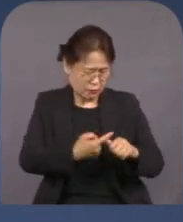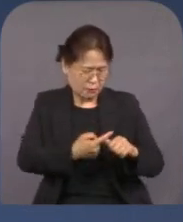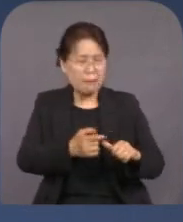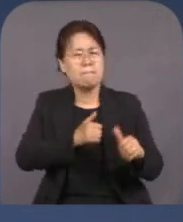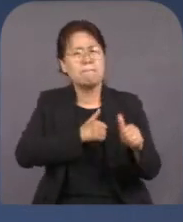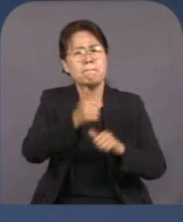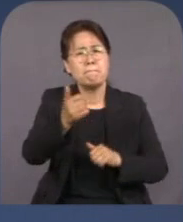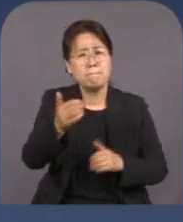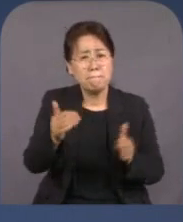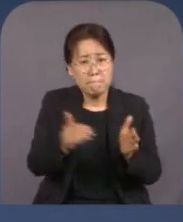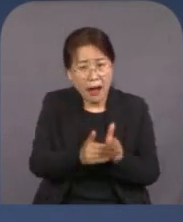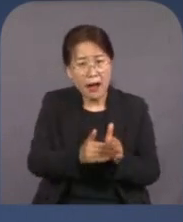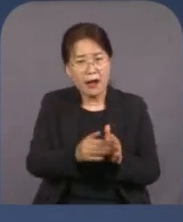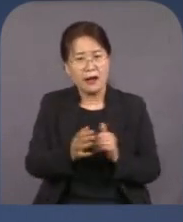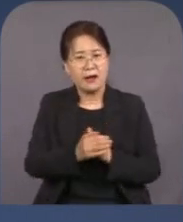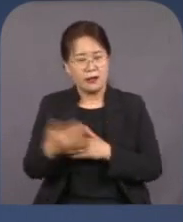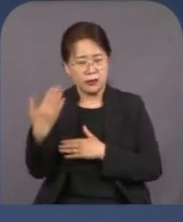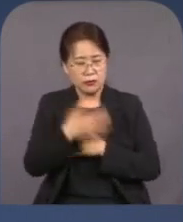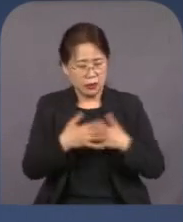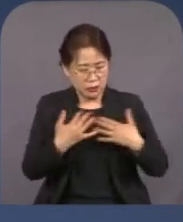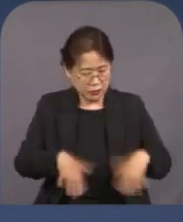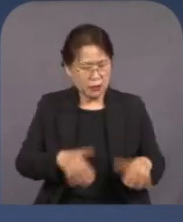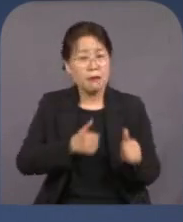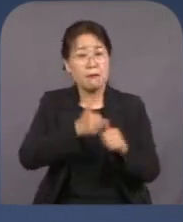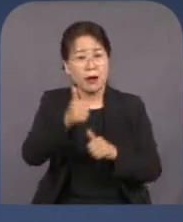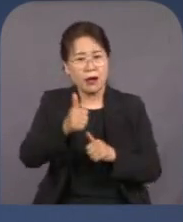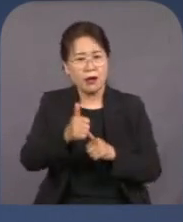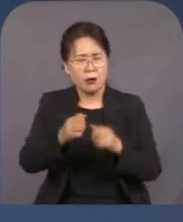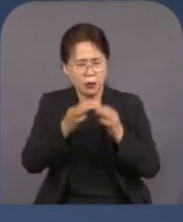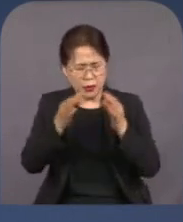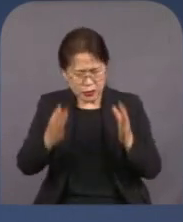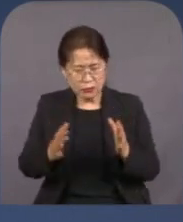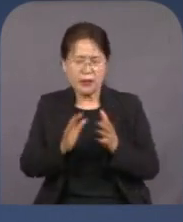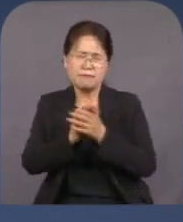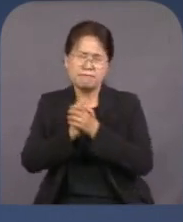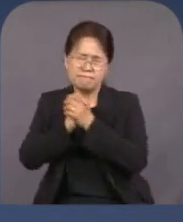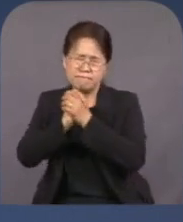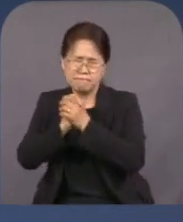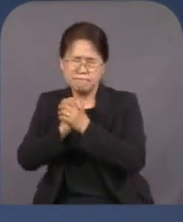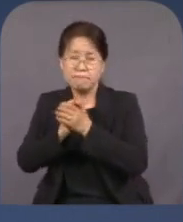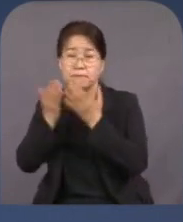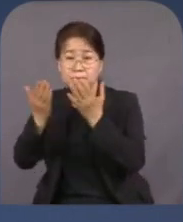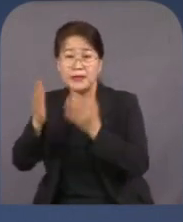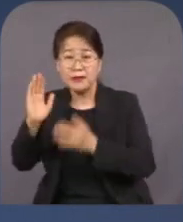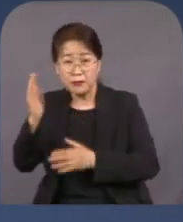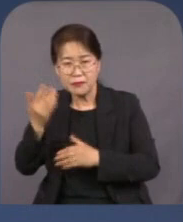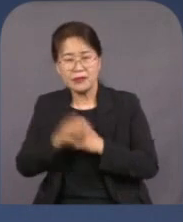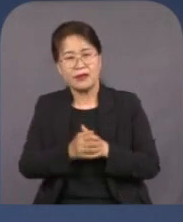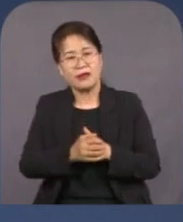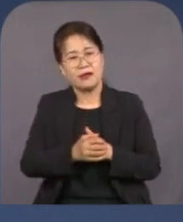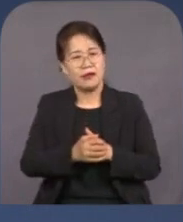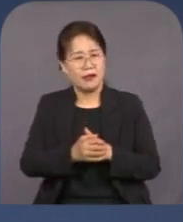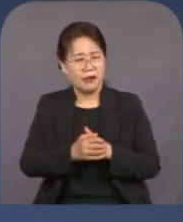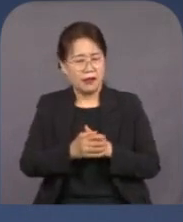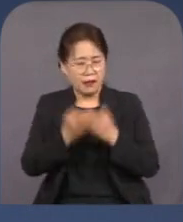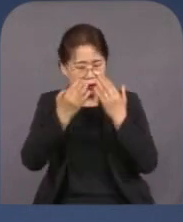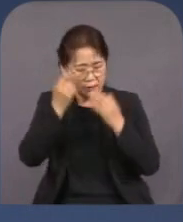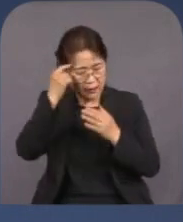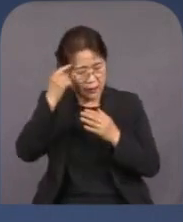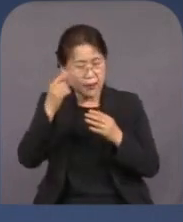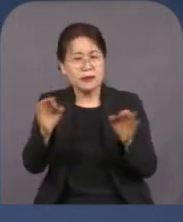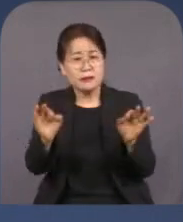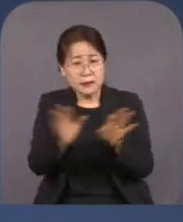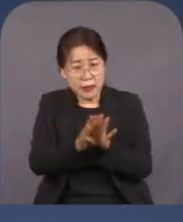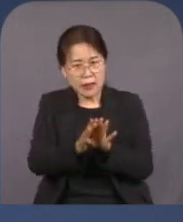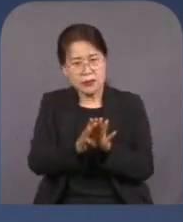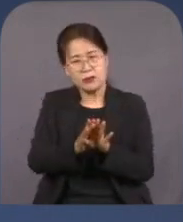있습니다 육신의 연약함을 물리치고 오랜 시간 동안 기도할 수 있습니다 여러분 잡념을 떨쳐버리고 기도에